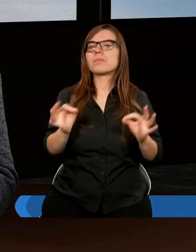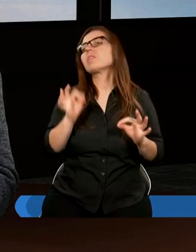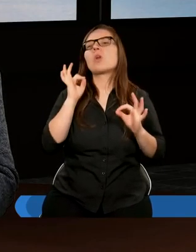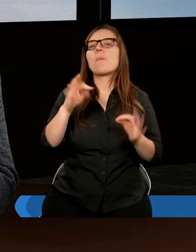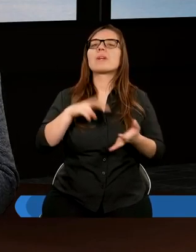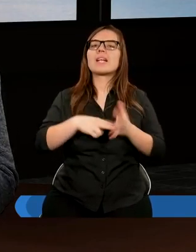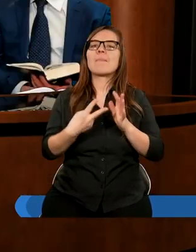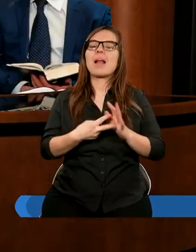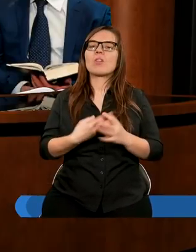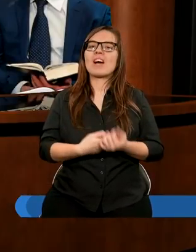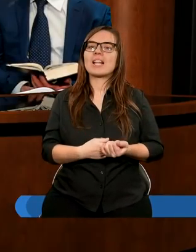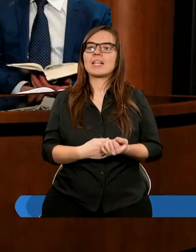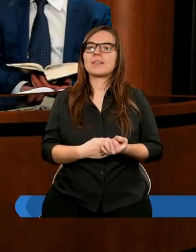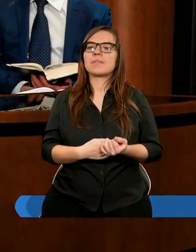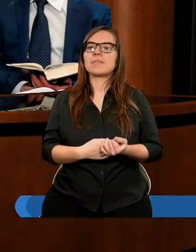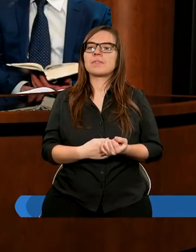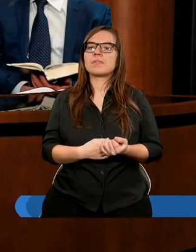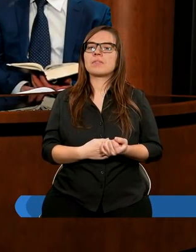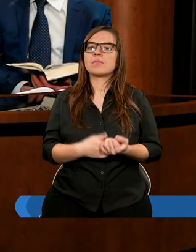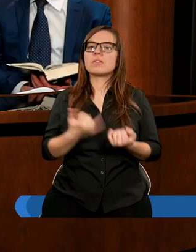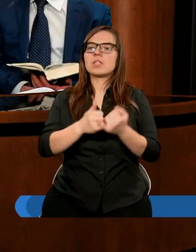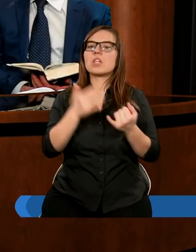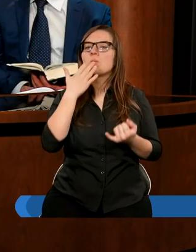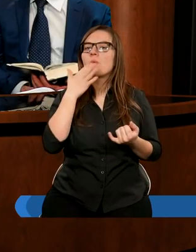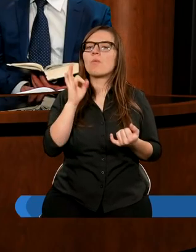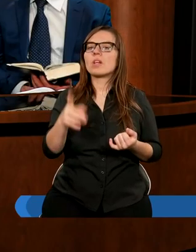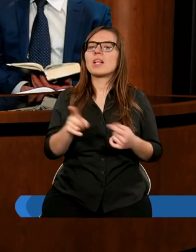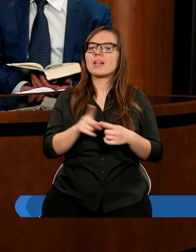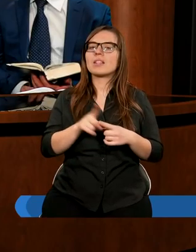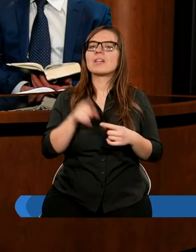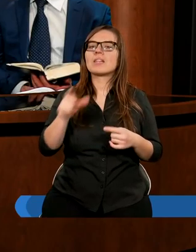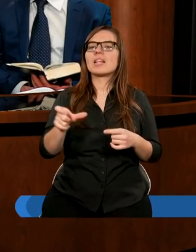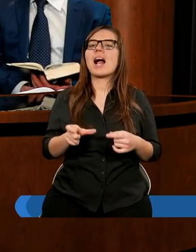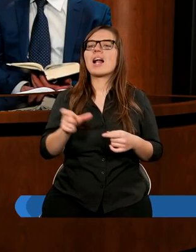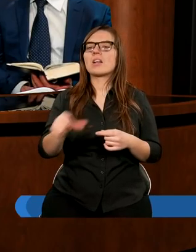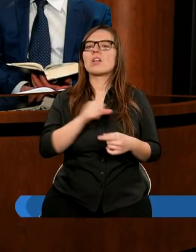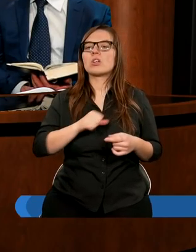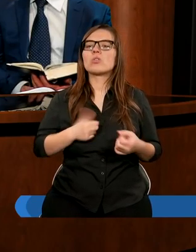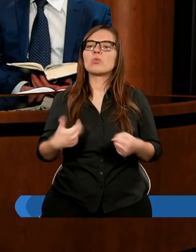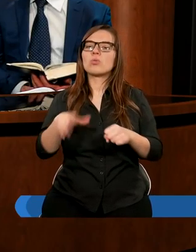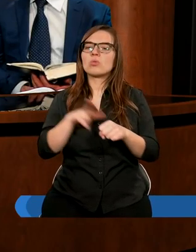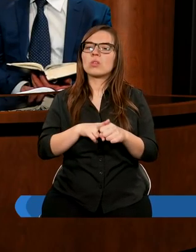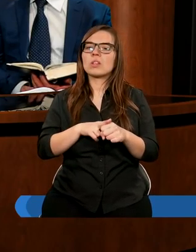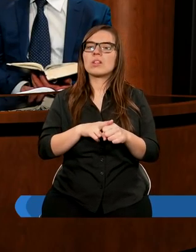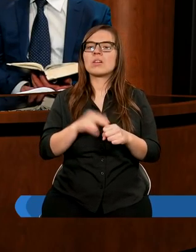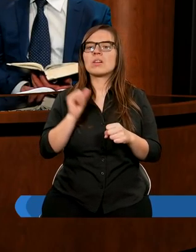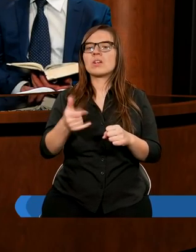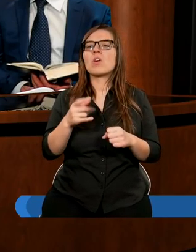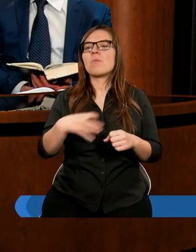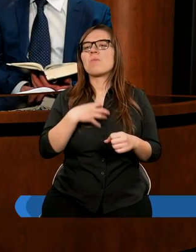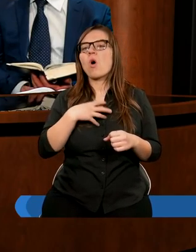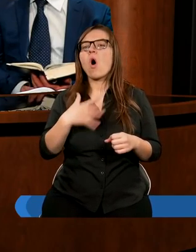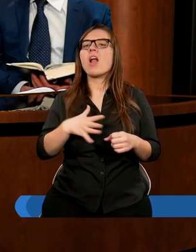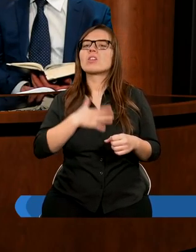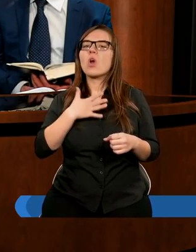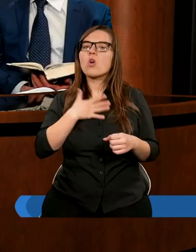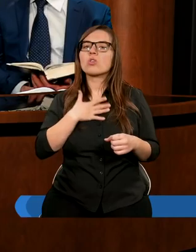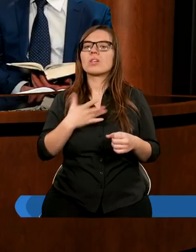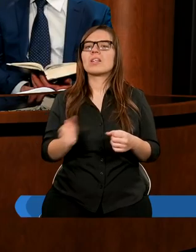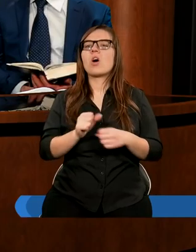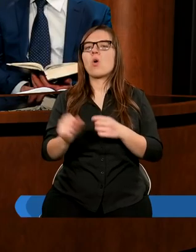rozważone. Zobaczcie, my mówimy o takim zadłużaniu się, od którego